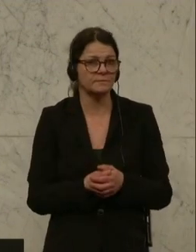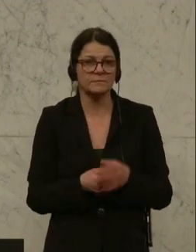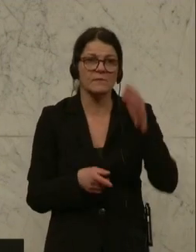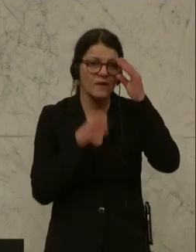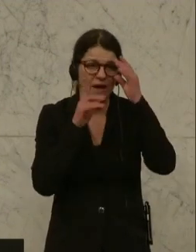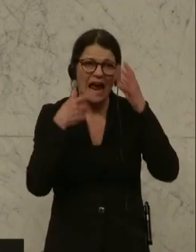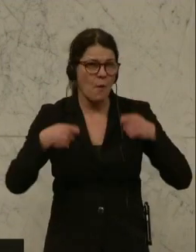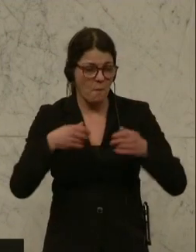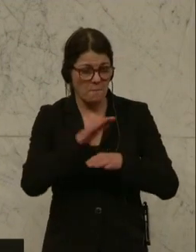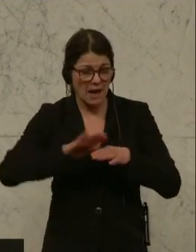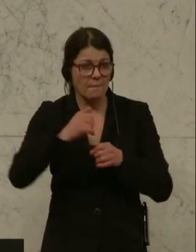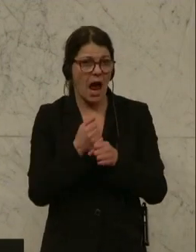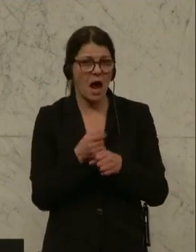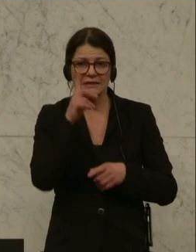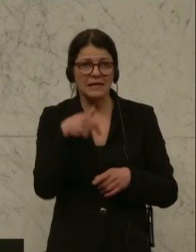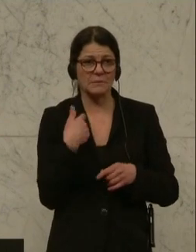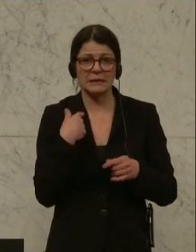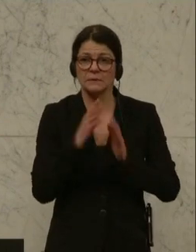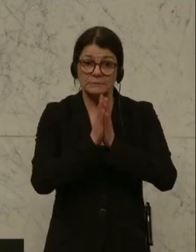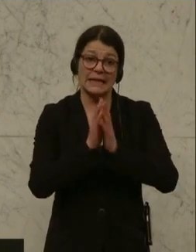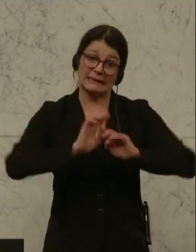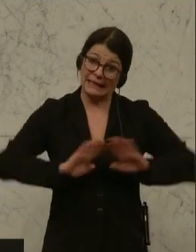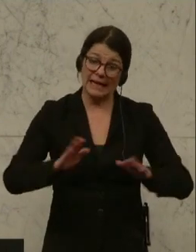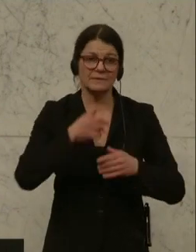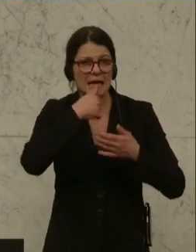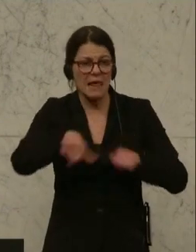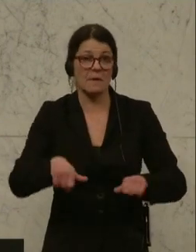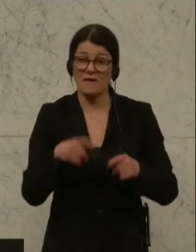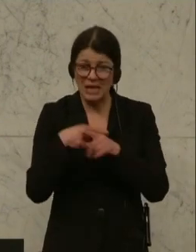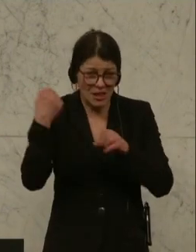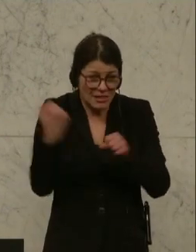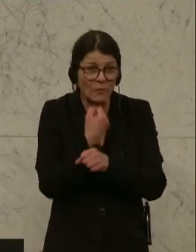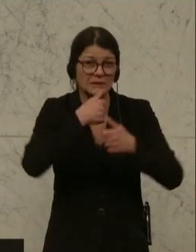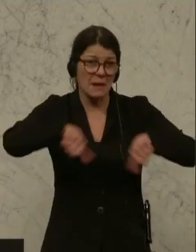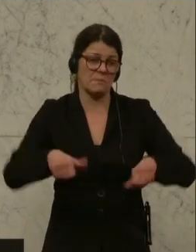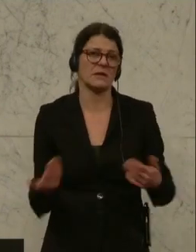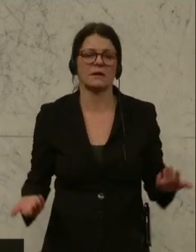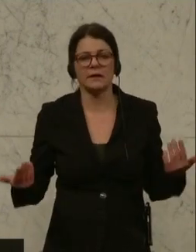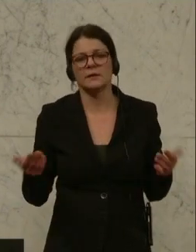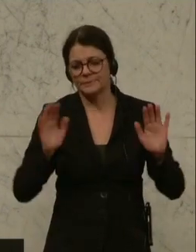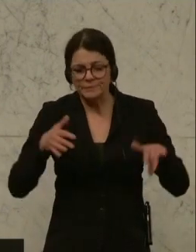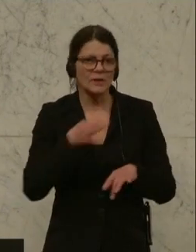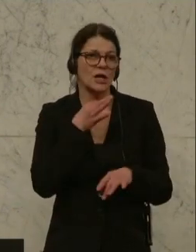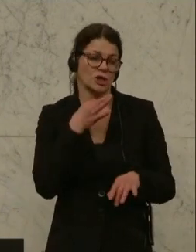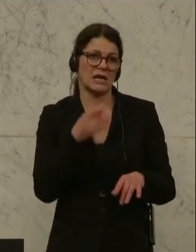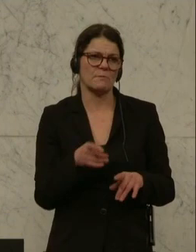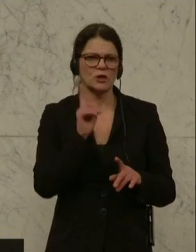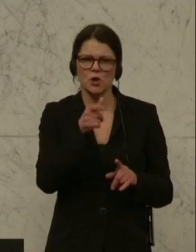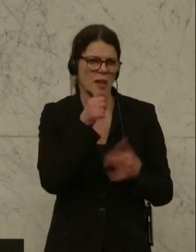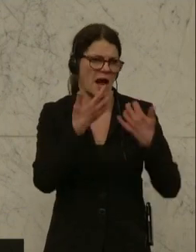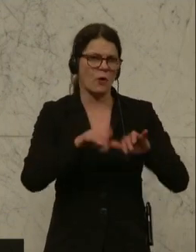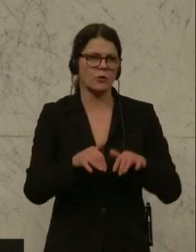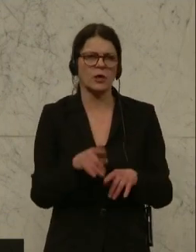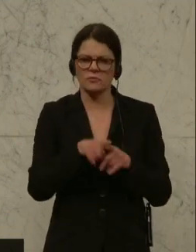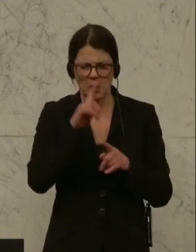nicht gummiert sein damit man es ja nicht zukleben kann aber wenn man es trotzdem zugibt dann gilt die Stimme nicht automatisch